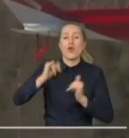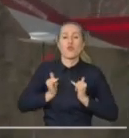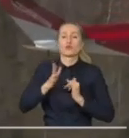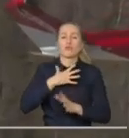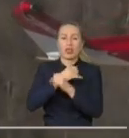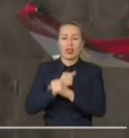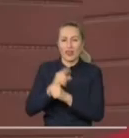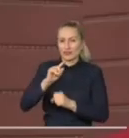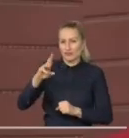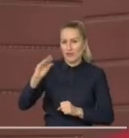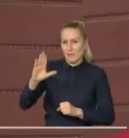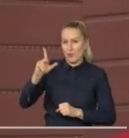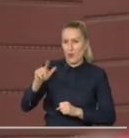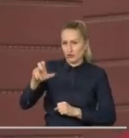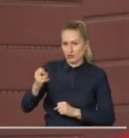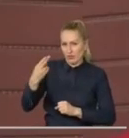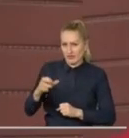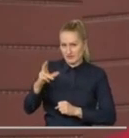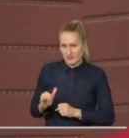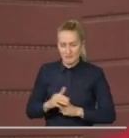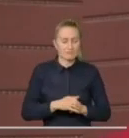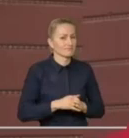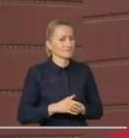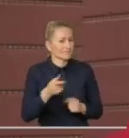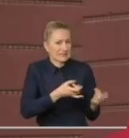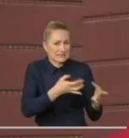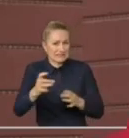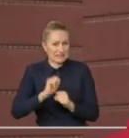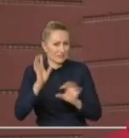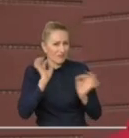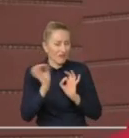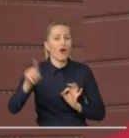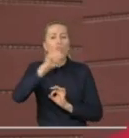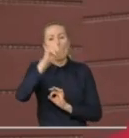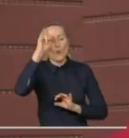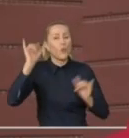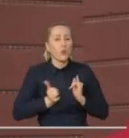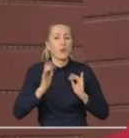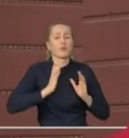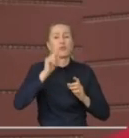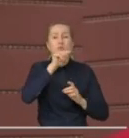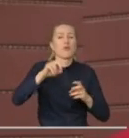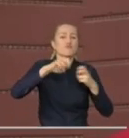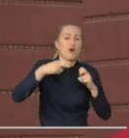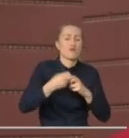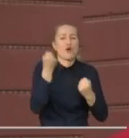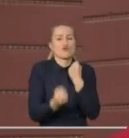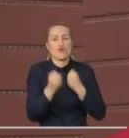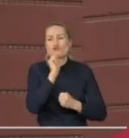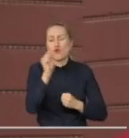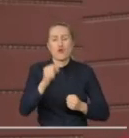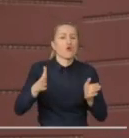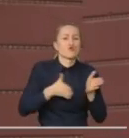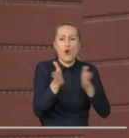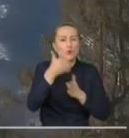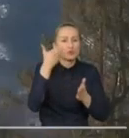Żlebu Kulczyńskiego. Co chwilę mamy informacje, że turyści napotkali na jakieś problemy, trudności, gubią szlaki, ponieważ